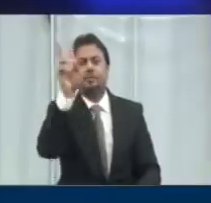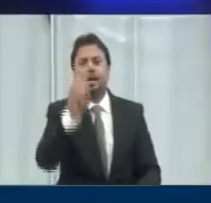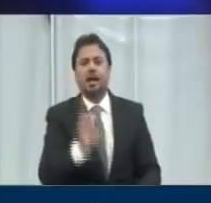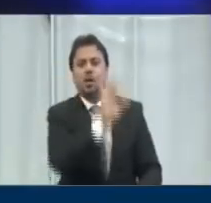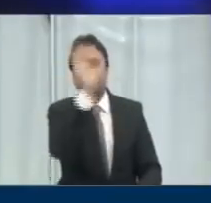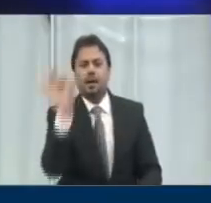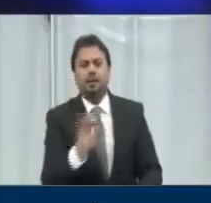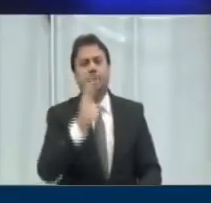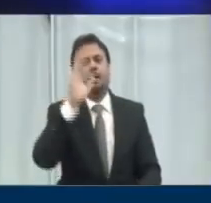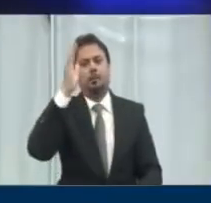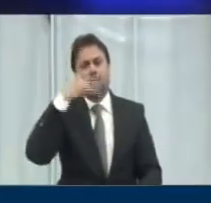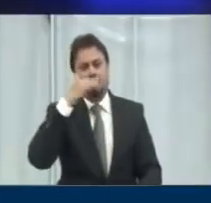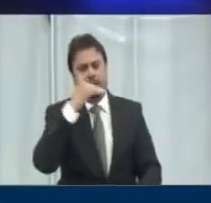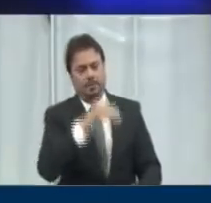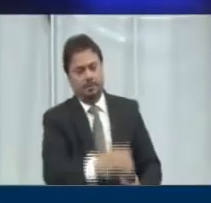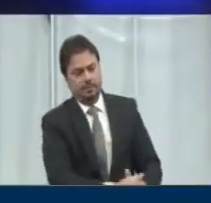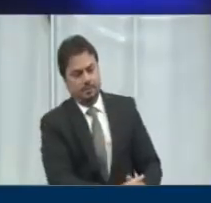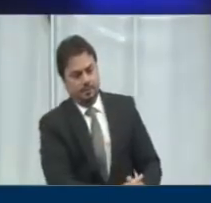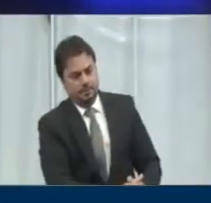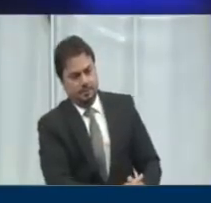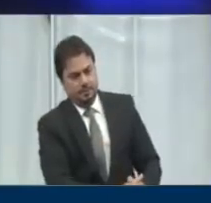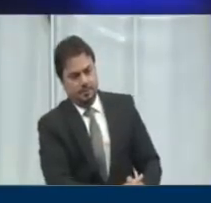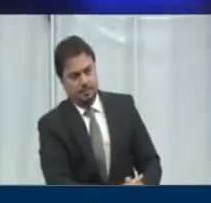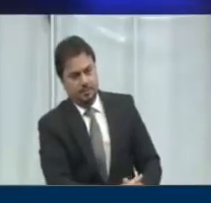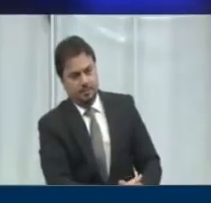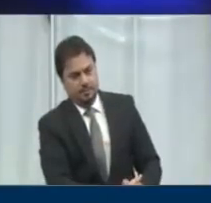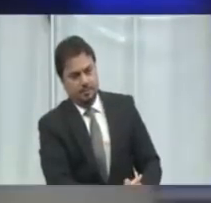التفصيلات، مراسلتنا مباشرة من بابل، شكرا لك.